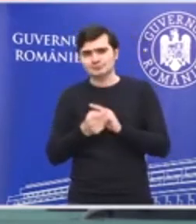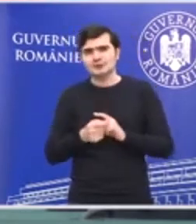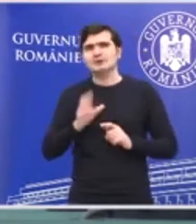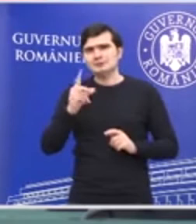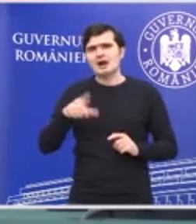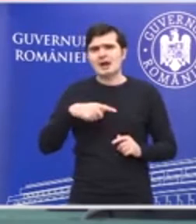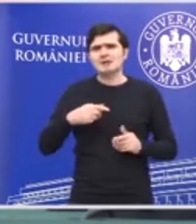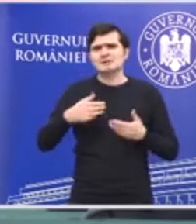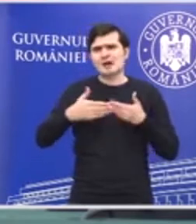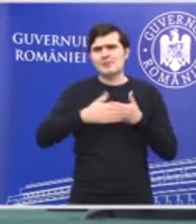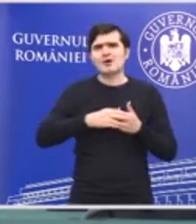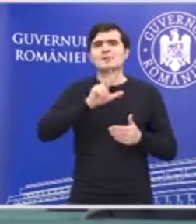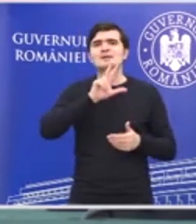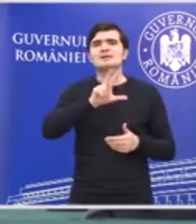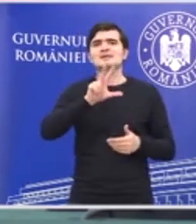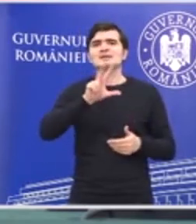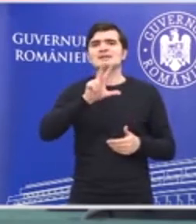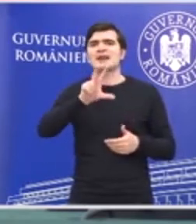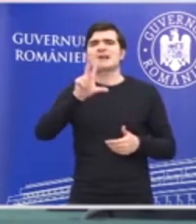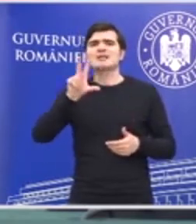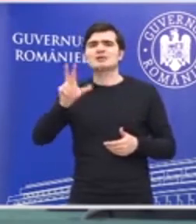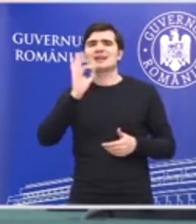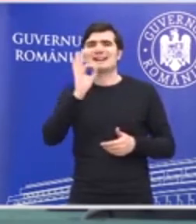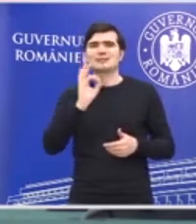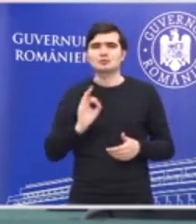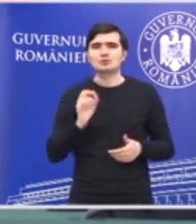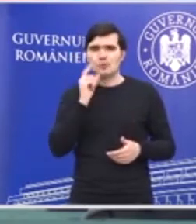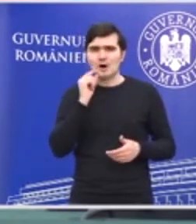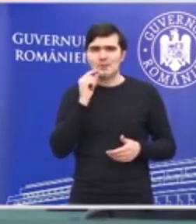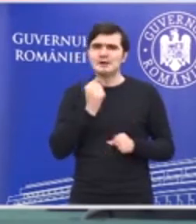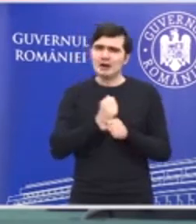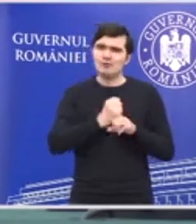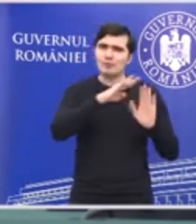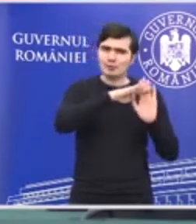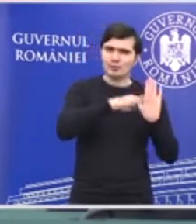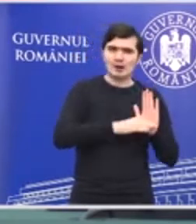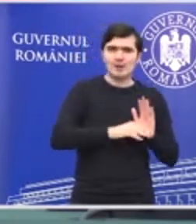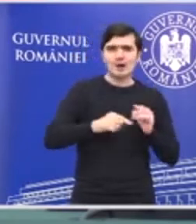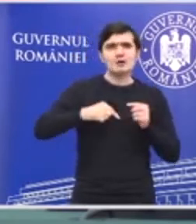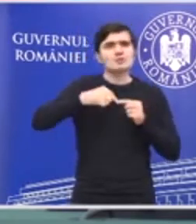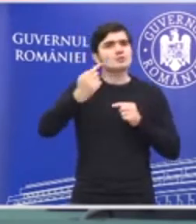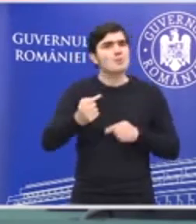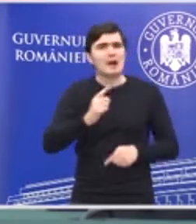o treime dintre persoanele programate care nu s-au prezentat. Este clar